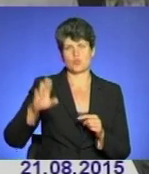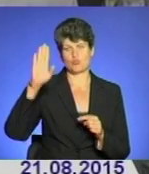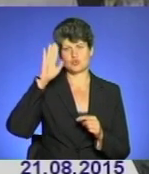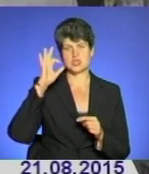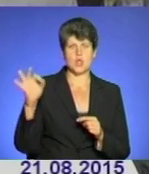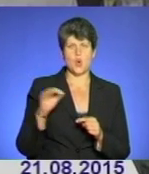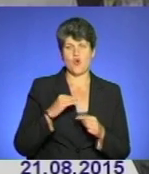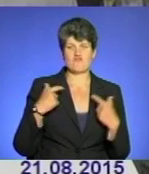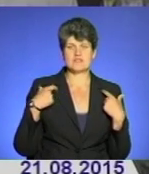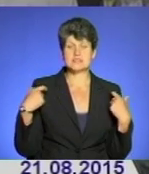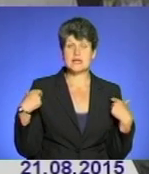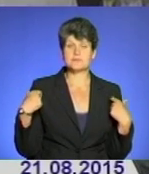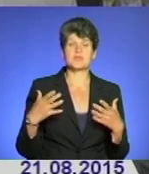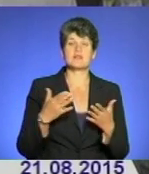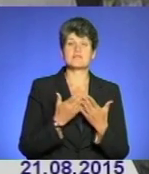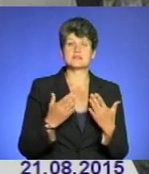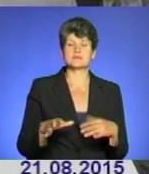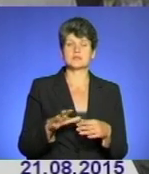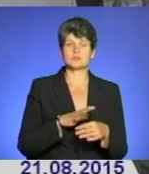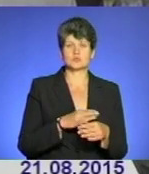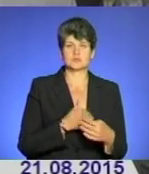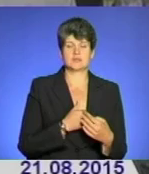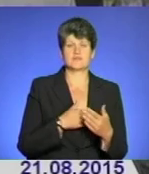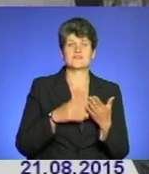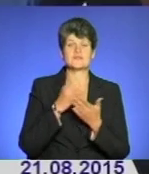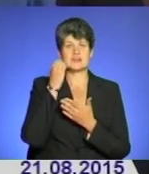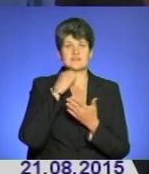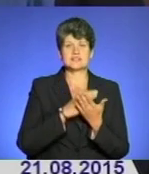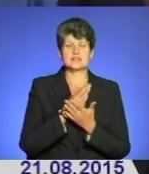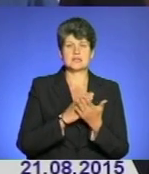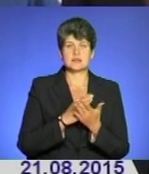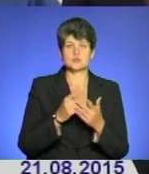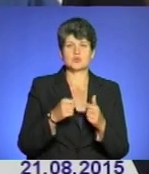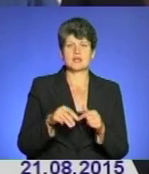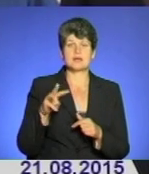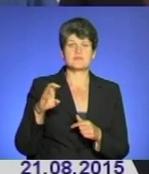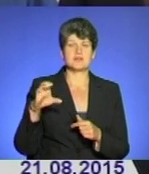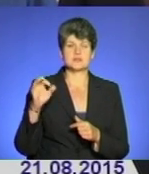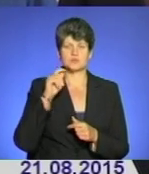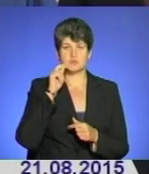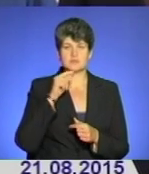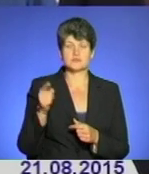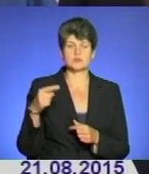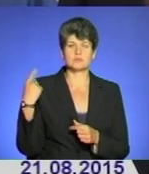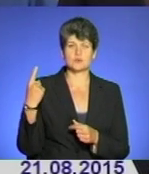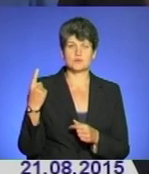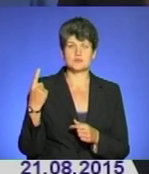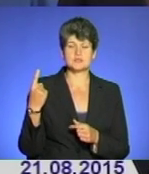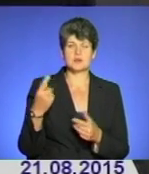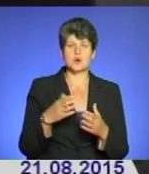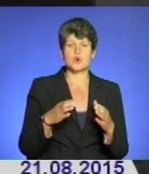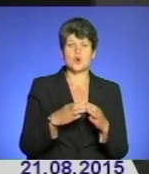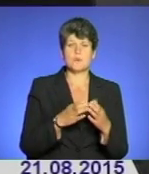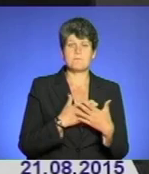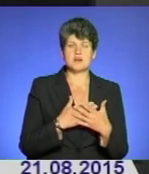офіцерів. Фотовиставка вийшла у світ з ініціатив ветеранської і профспілкової організації МВС України в Тернопільській області,